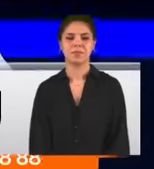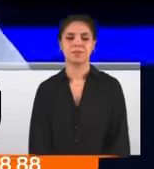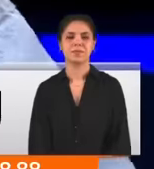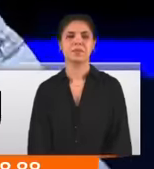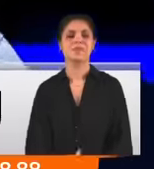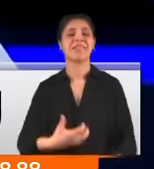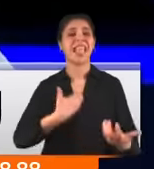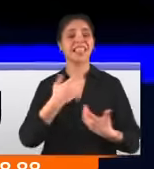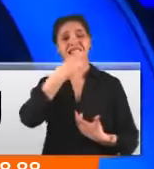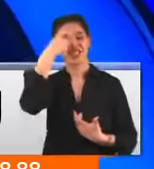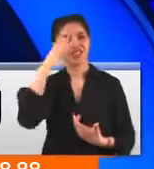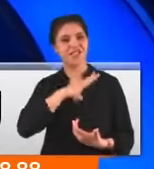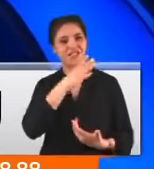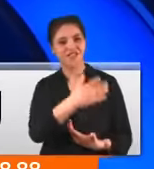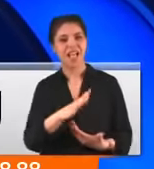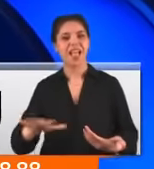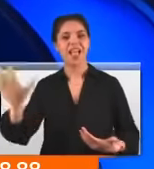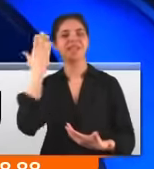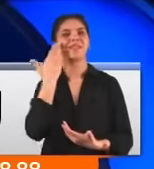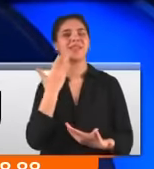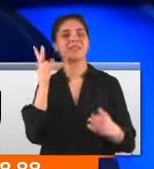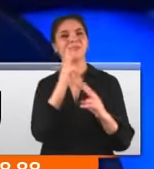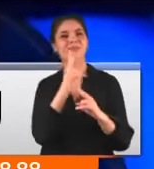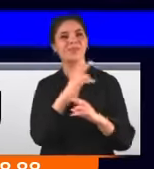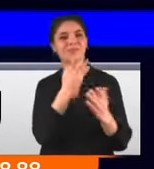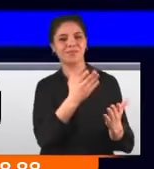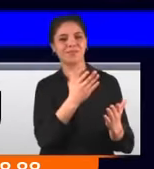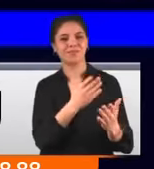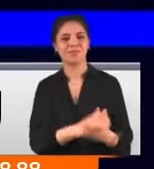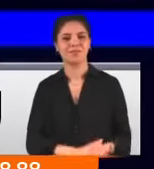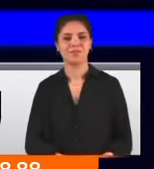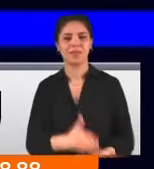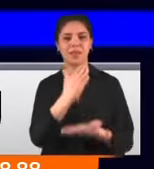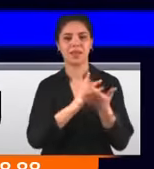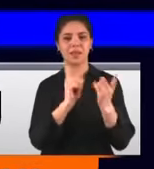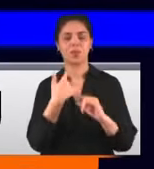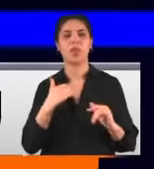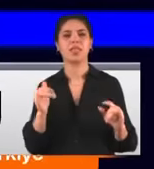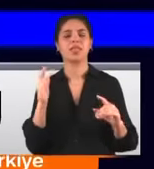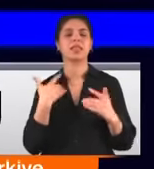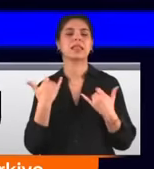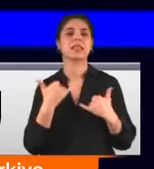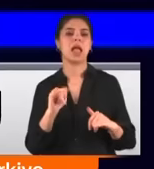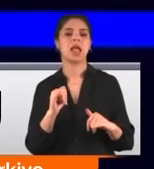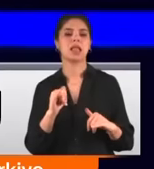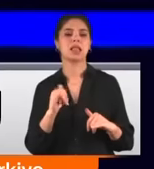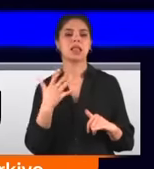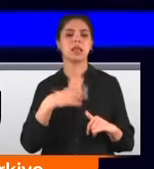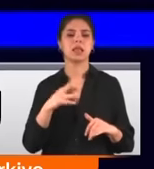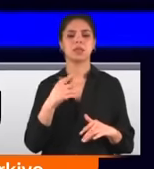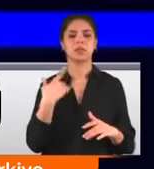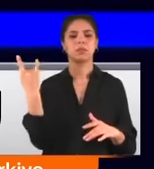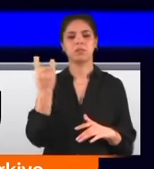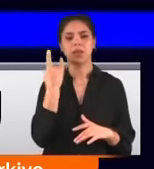Enerjisi ve sempatik tavırlarıyla izleyenlerin yüzünü güldürmüştü Atlı. Yarım dönem ben kendime tatil verdim. Ve istediğim gibi